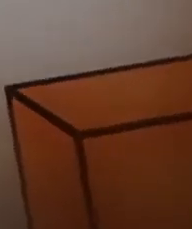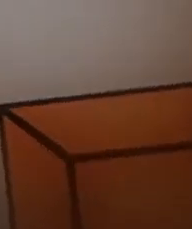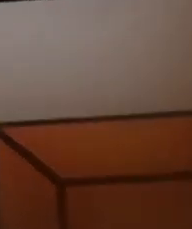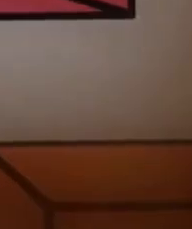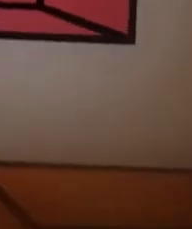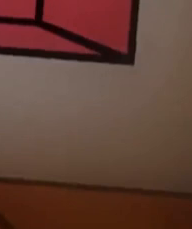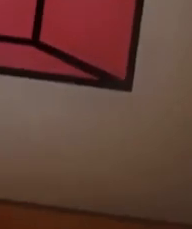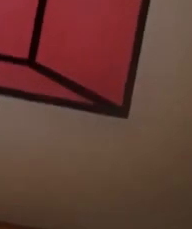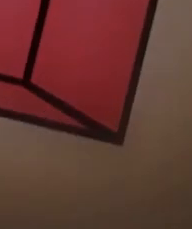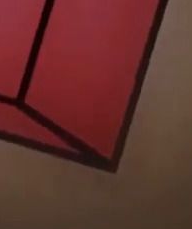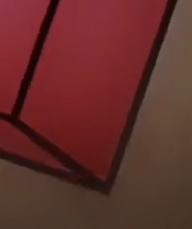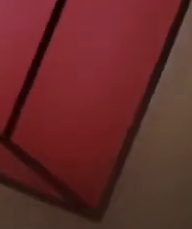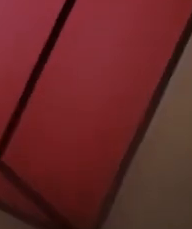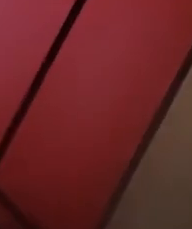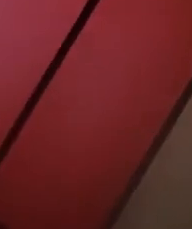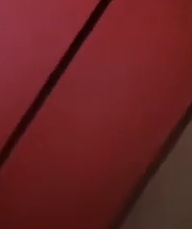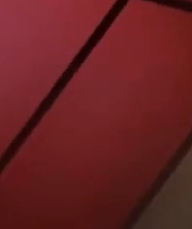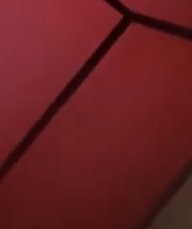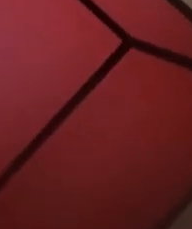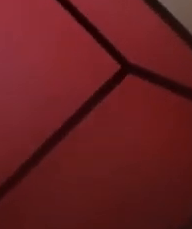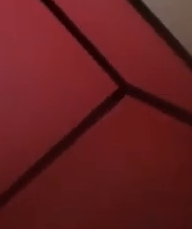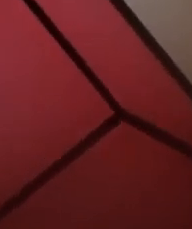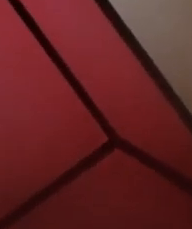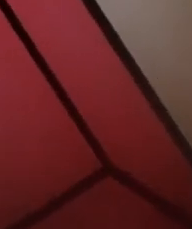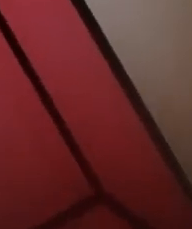jajal jajali